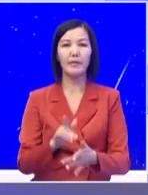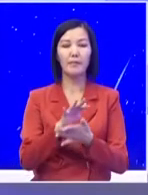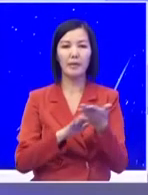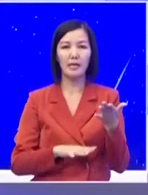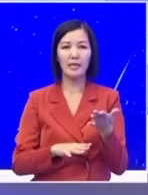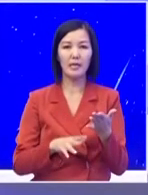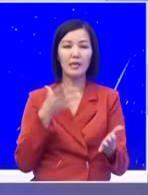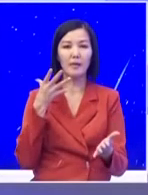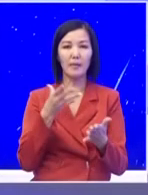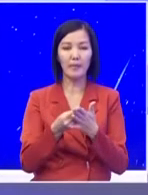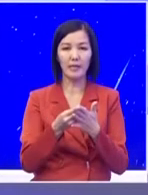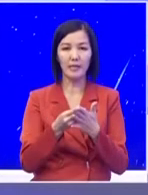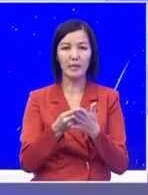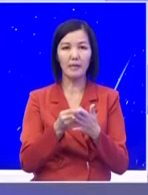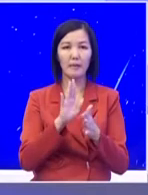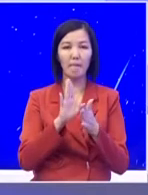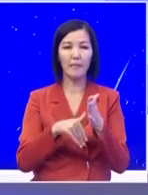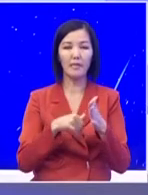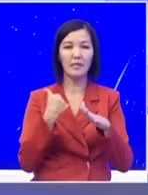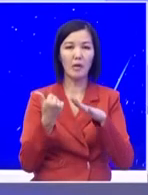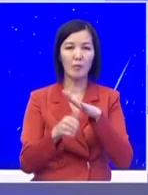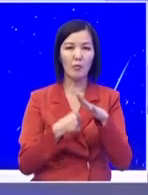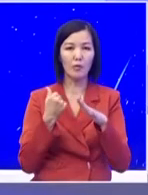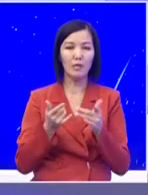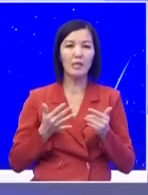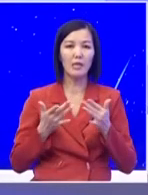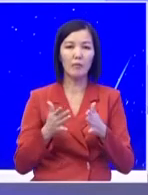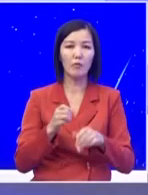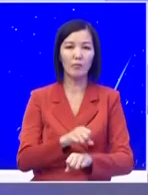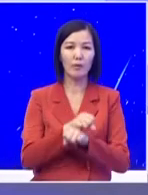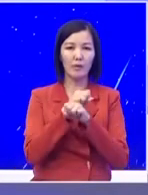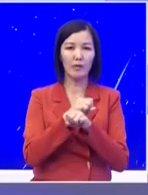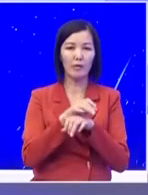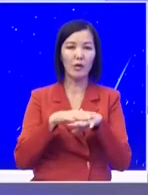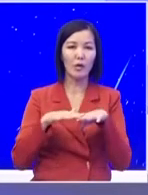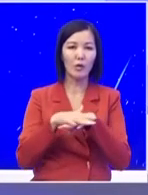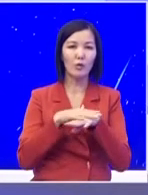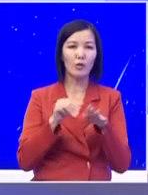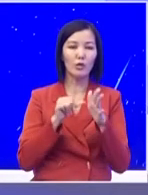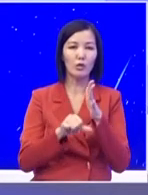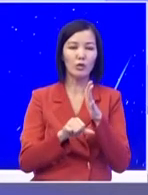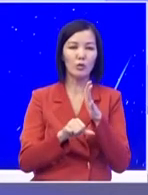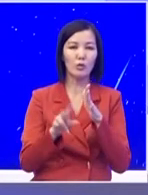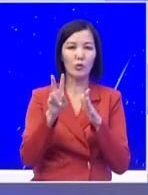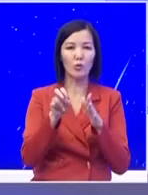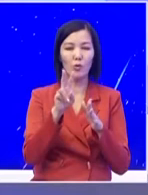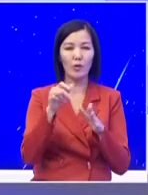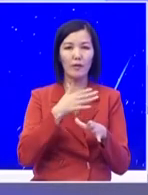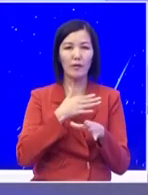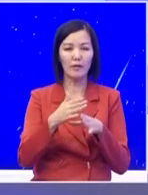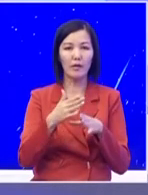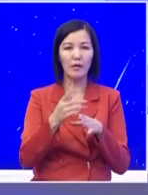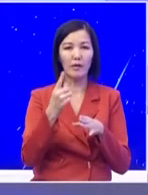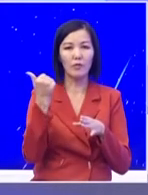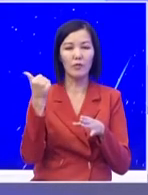Продлить пособие по безработице требуют протестующие Нью-Йорка. По словам демонстрантов, 600 долларов, выделяемых правительством, в неделю не хватает